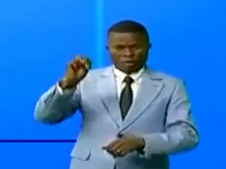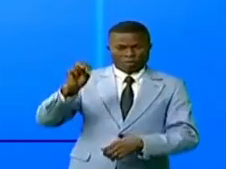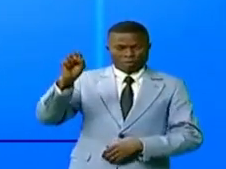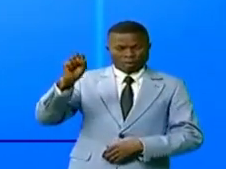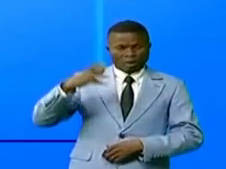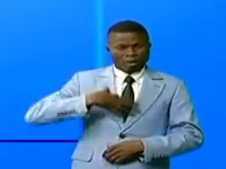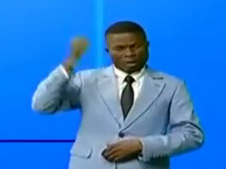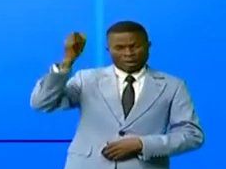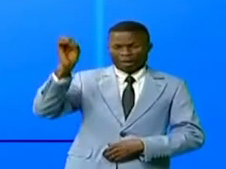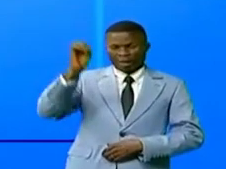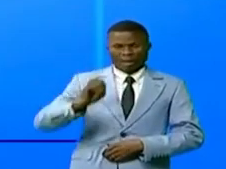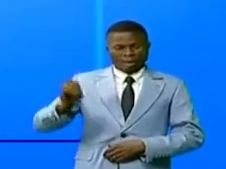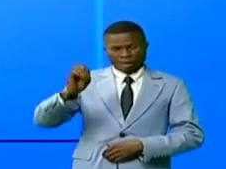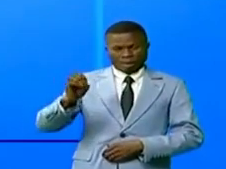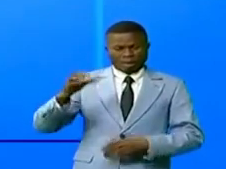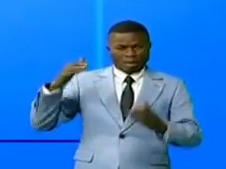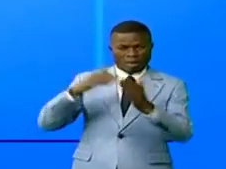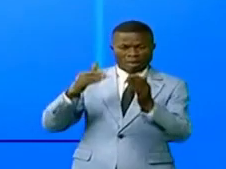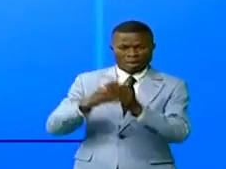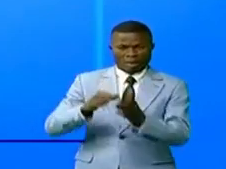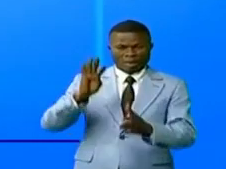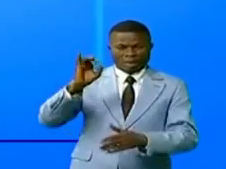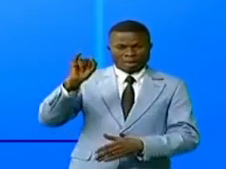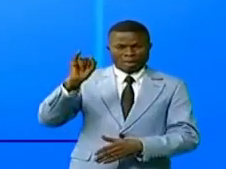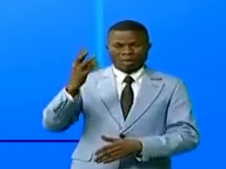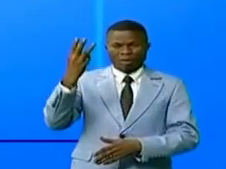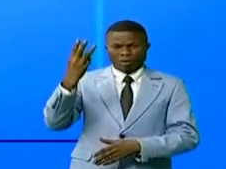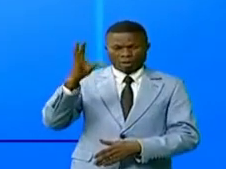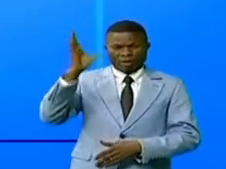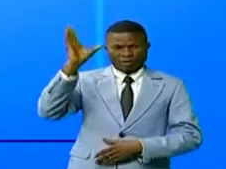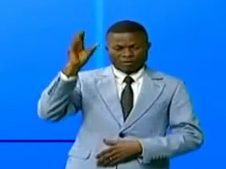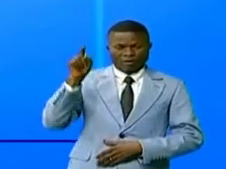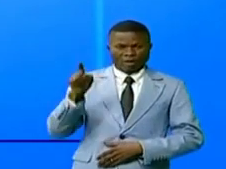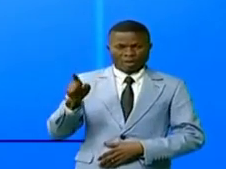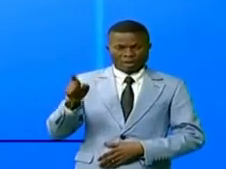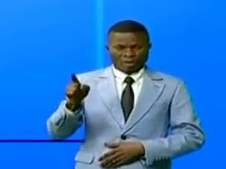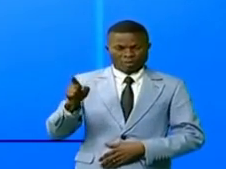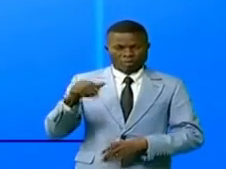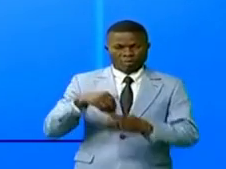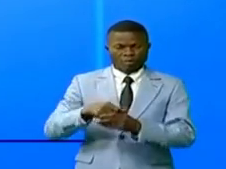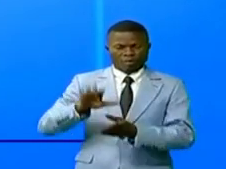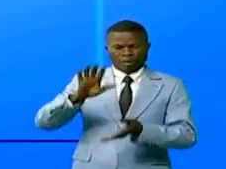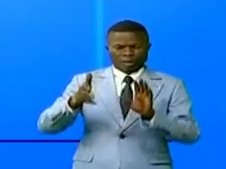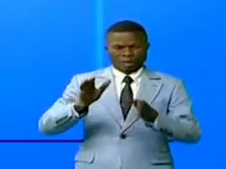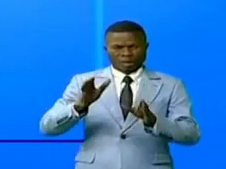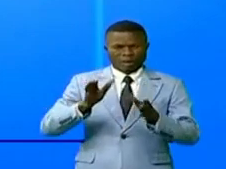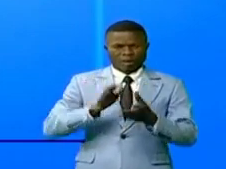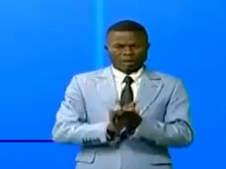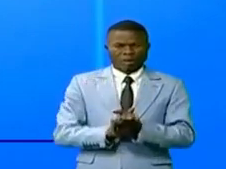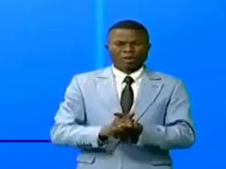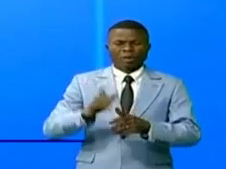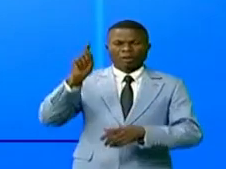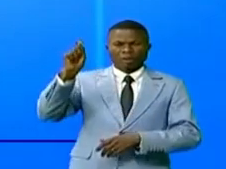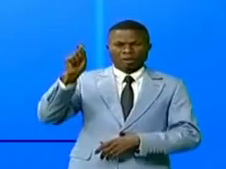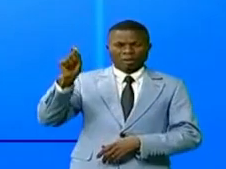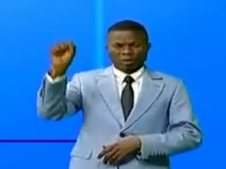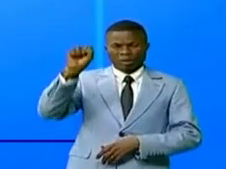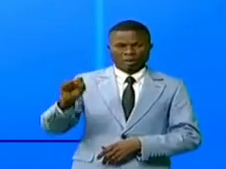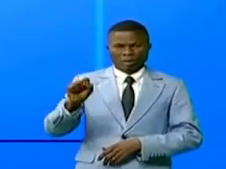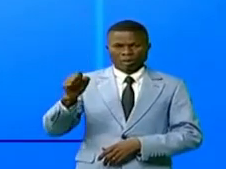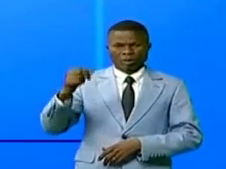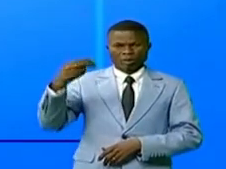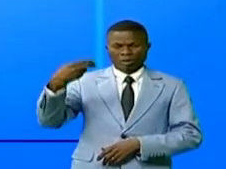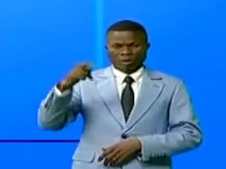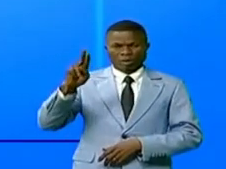les localités de Bigenga, Diza et Mikengi dans les environs de Tchanzu dans la province